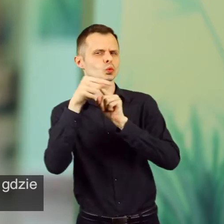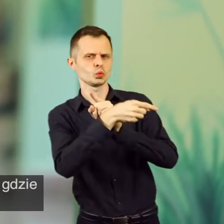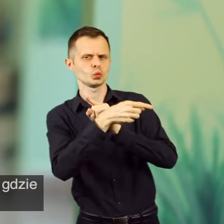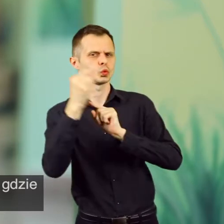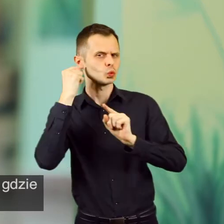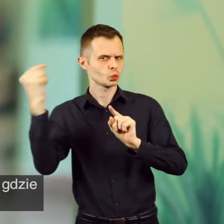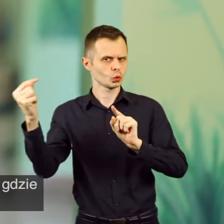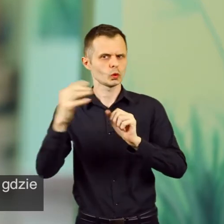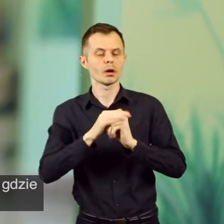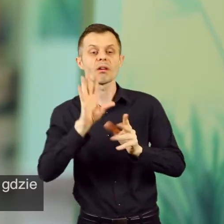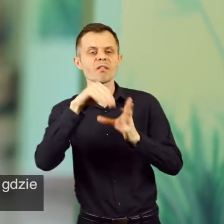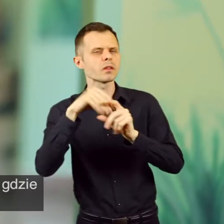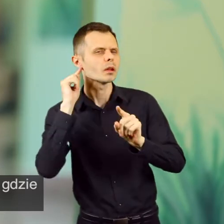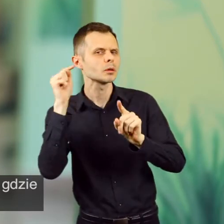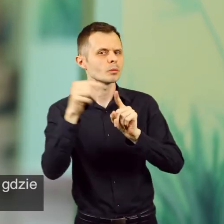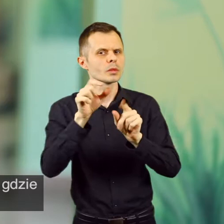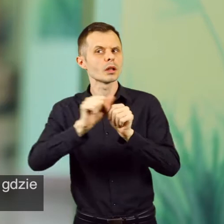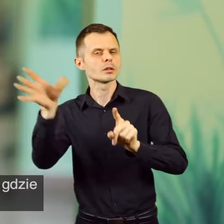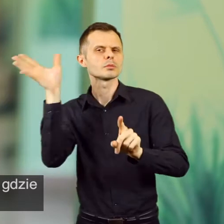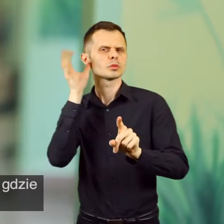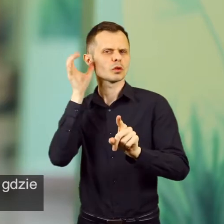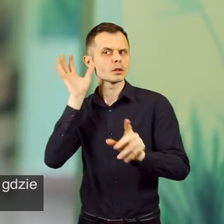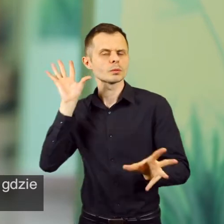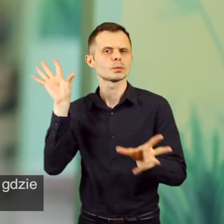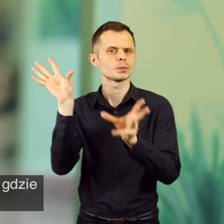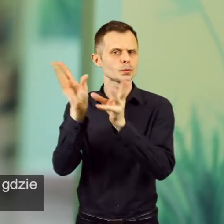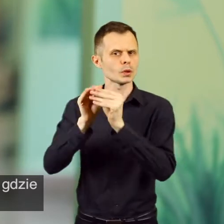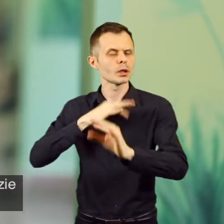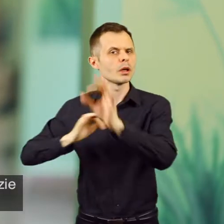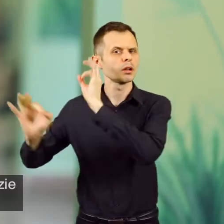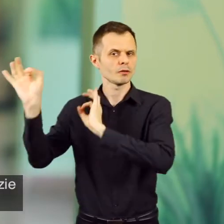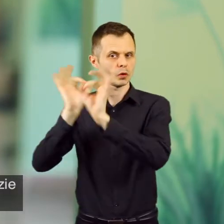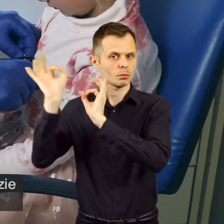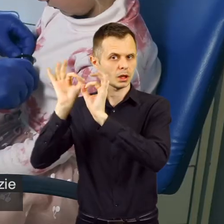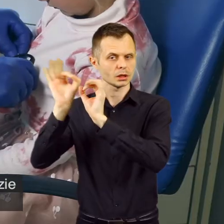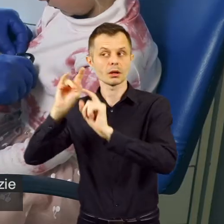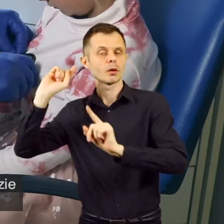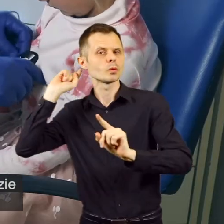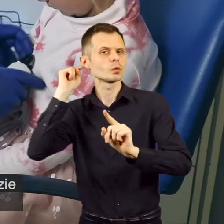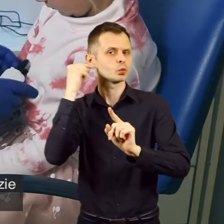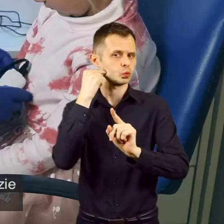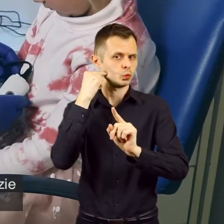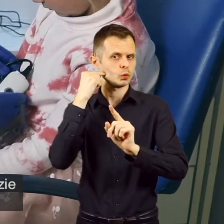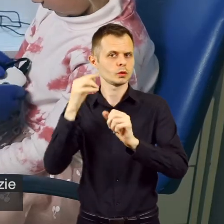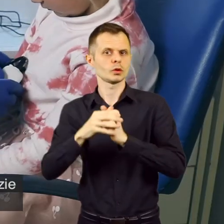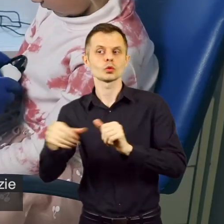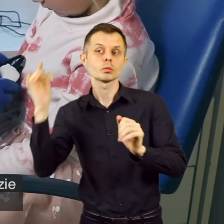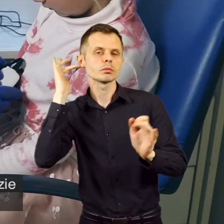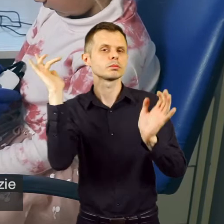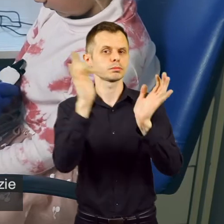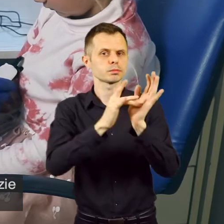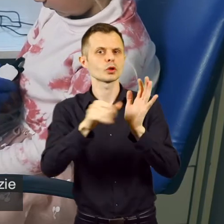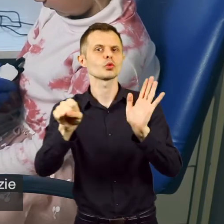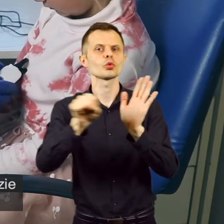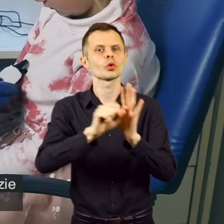gdzie przetwarzane są, integrowane i scalane informacje, które drogą słuchową dostają się do